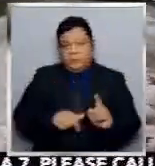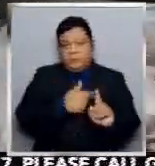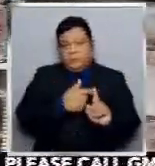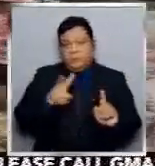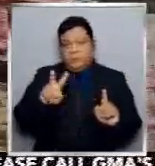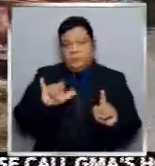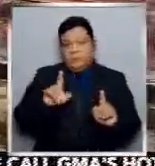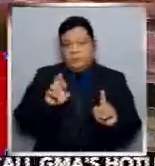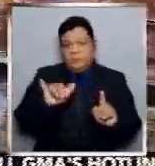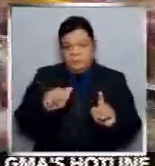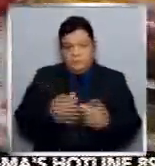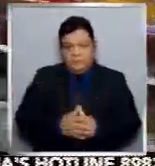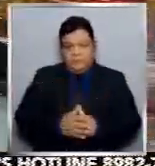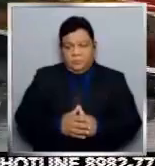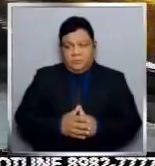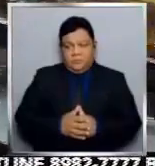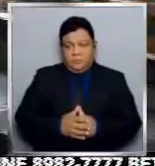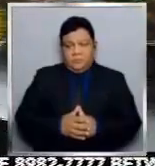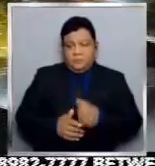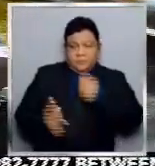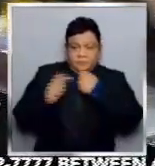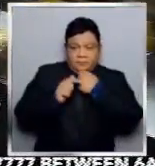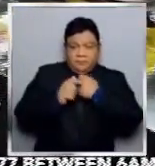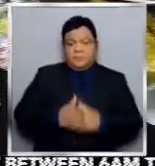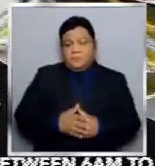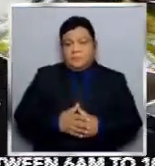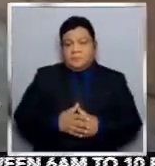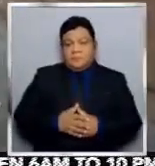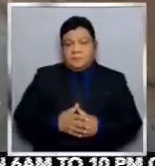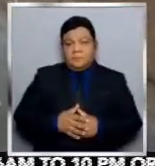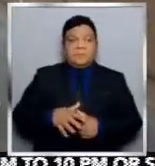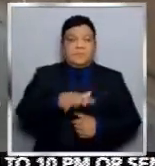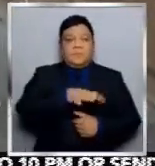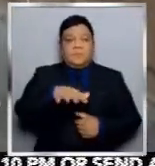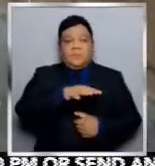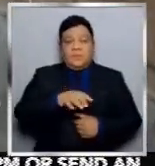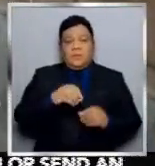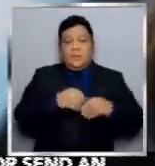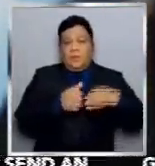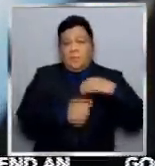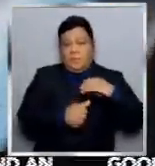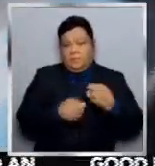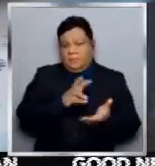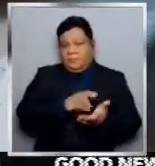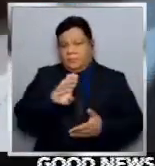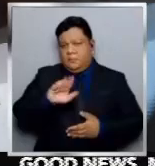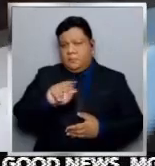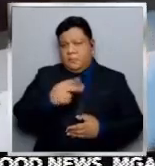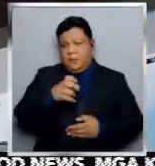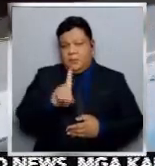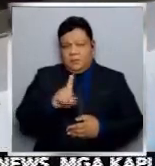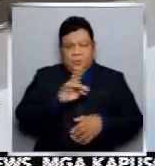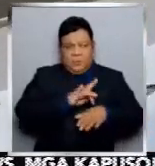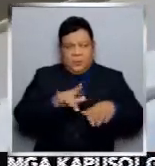Walang mga panindang manok sa ilang pwesto sa pamilihang bayan ng Banged Abra. Sarado naman ang iba. Ilang araw nang ganyan ang sitwasyon